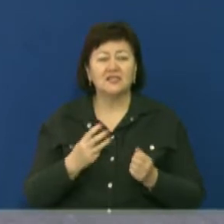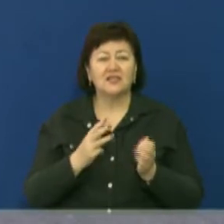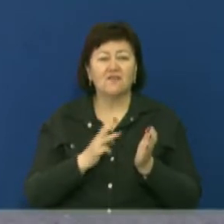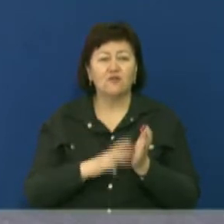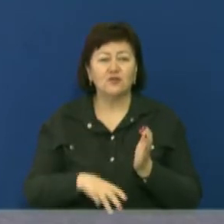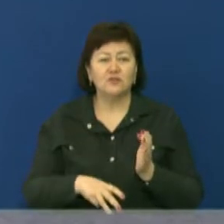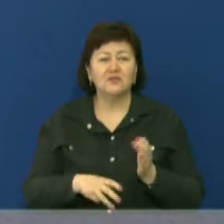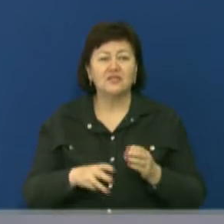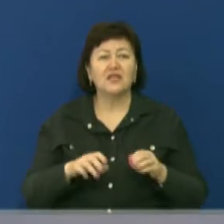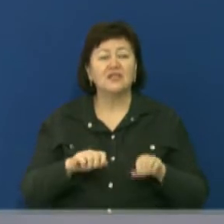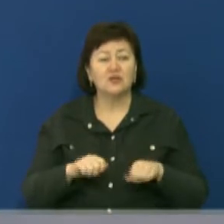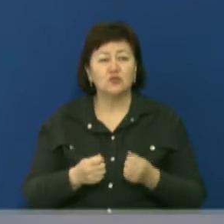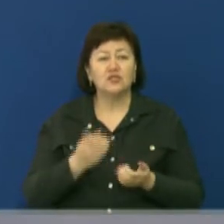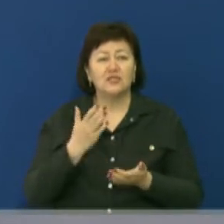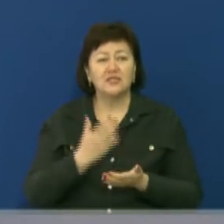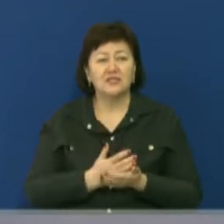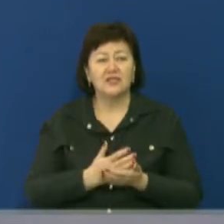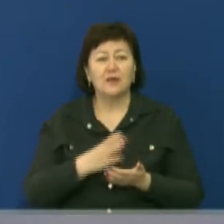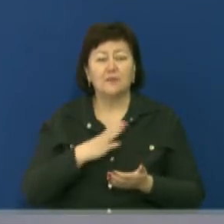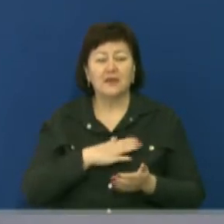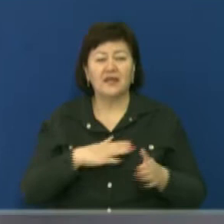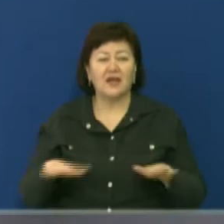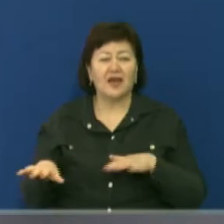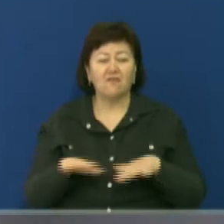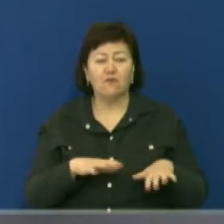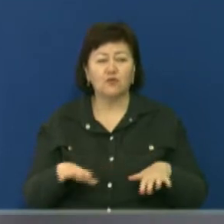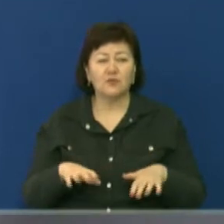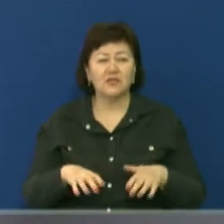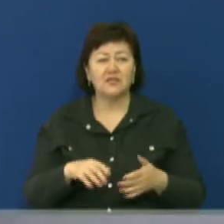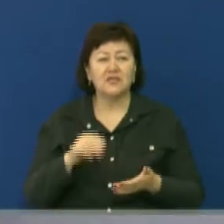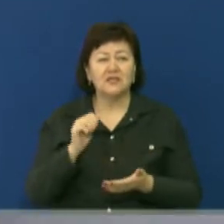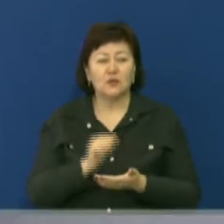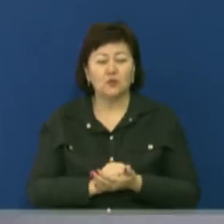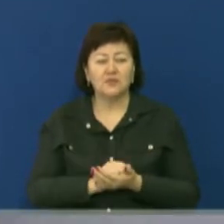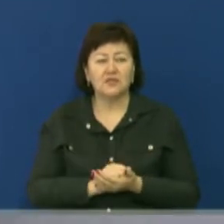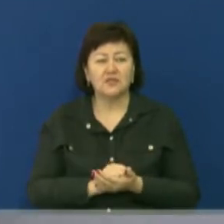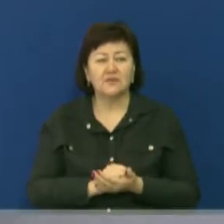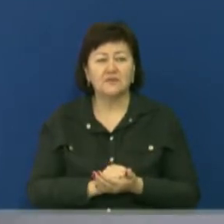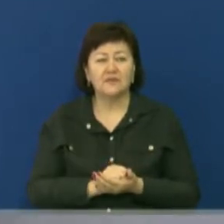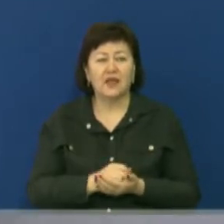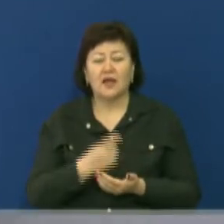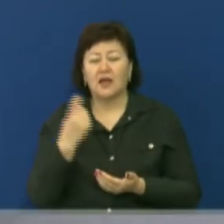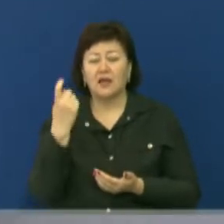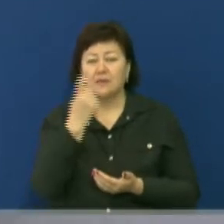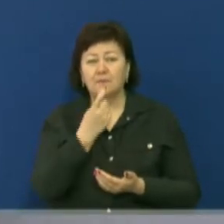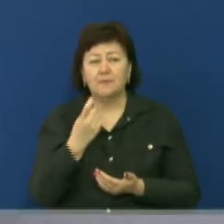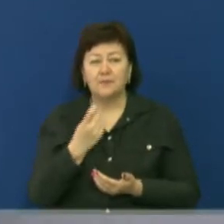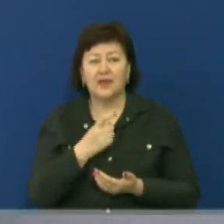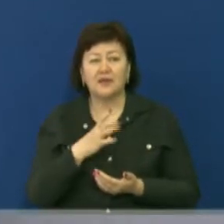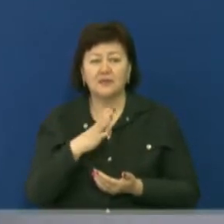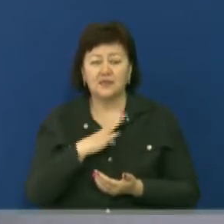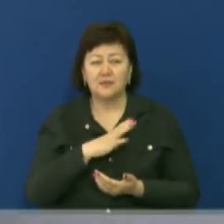фактілері тіркелді. Оларға қатысты хаттама толтырылып, әкімшілік жауапкершілікке тартылған. Мас күйінде көлік басқарғаны